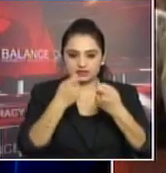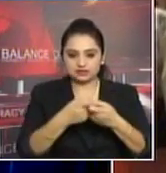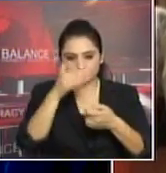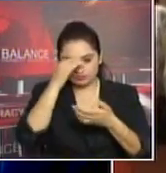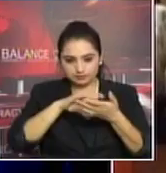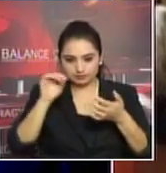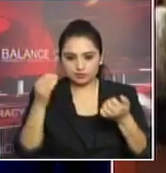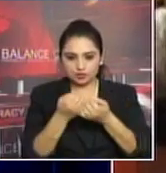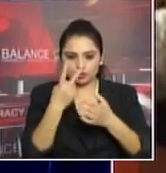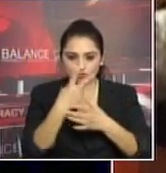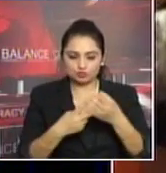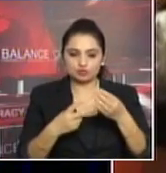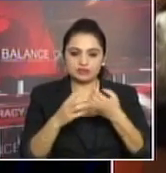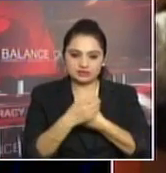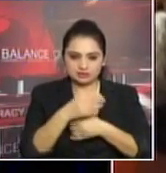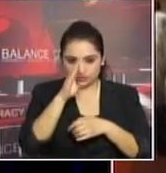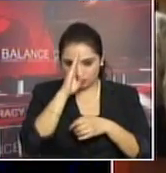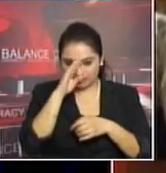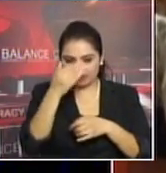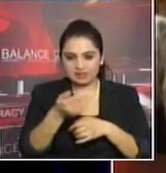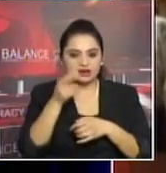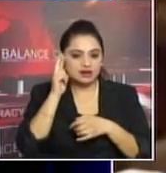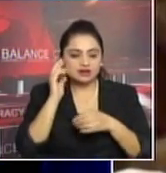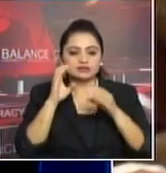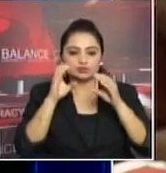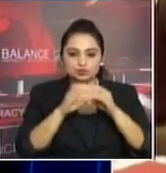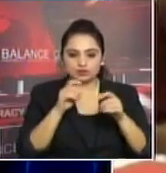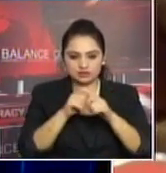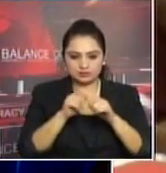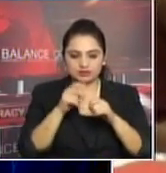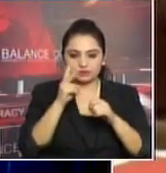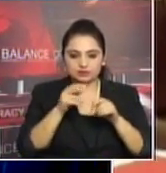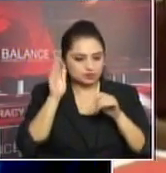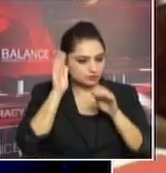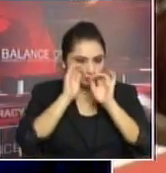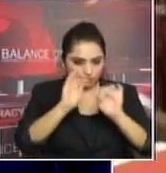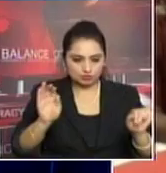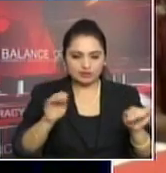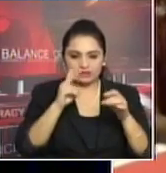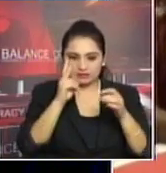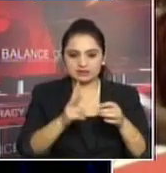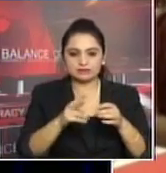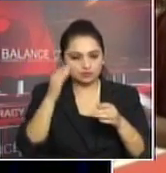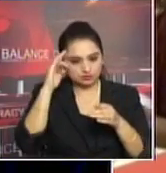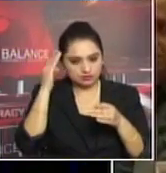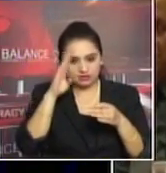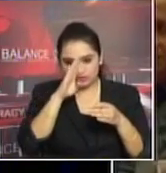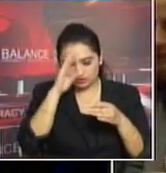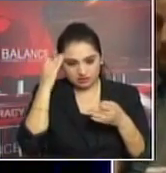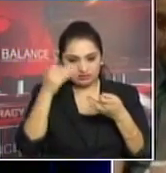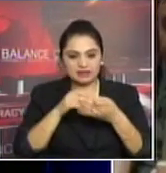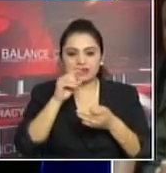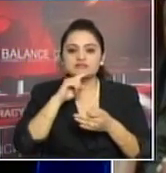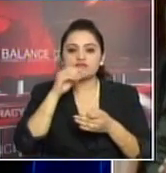गर्न दुवै देशका सरकारले कूटनीतिक टोली बनाए पनि त्यसको सुनवाई र त्यसप्रति सरकारको ध्यान जान नसक्दा